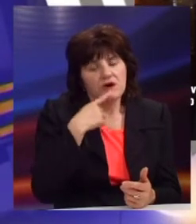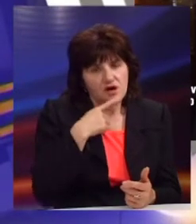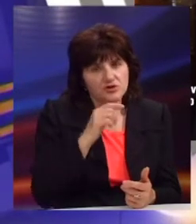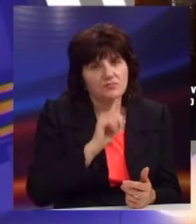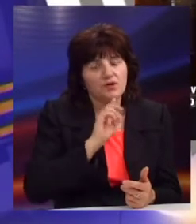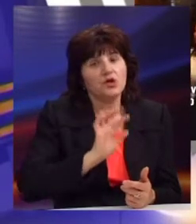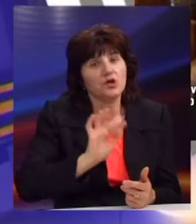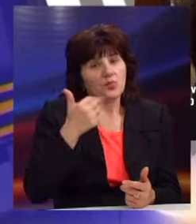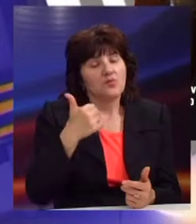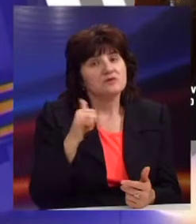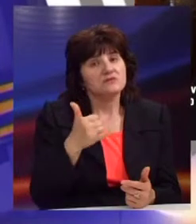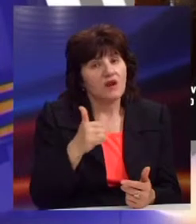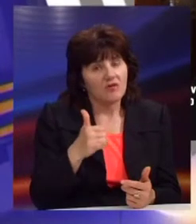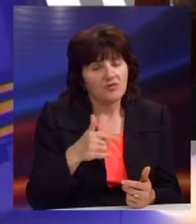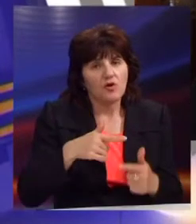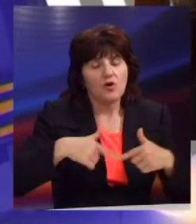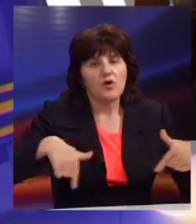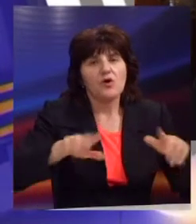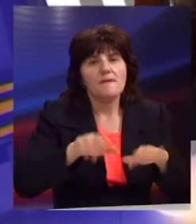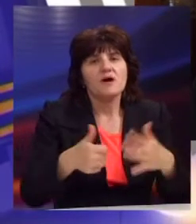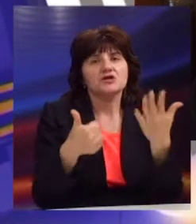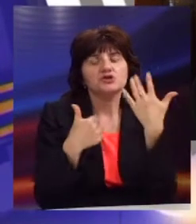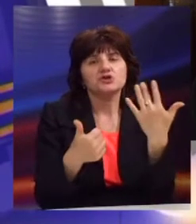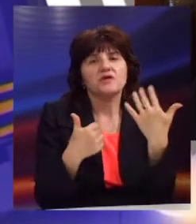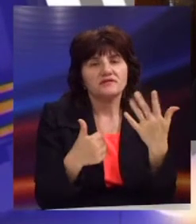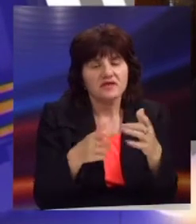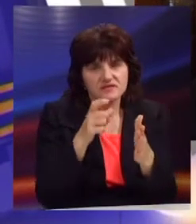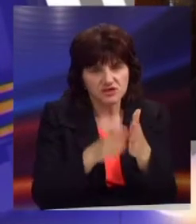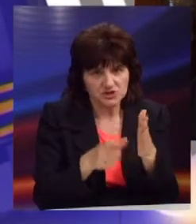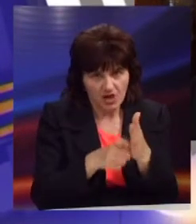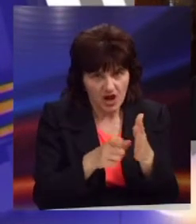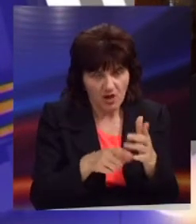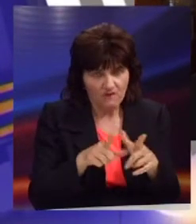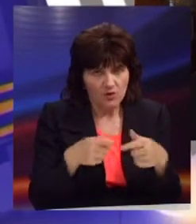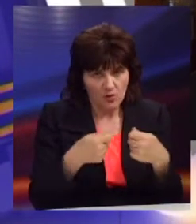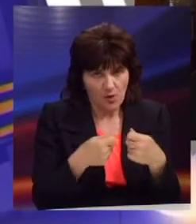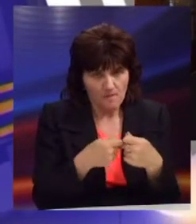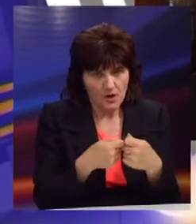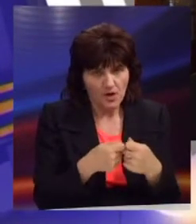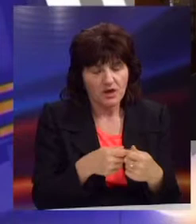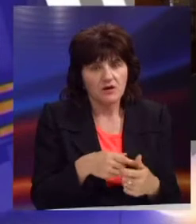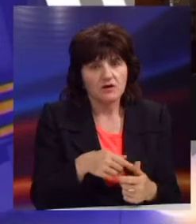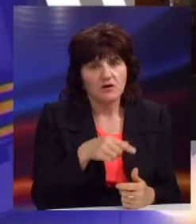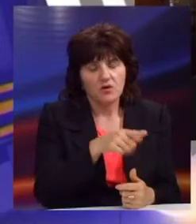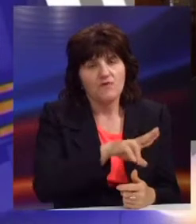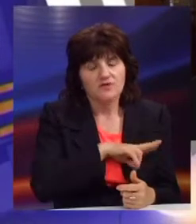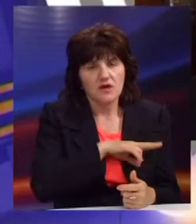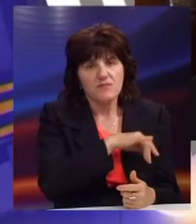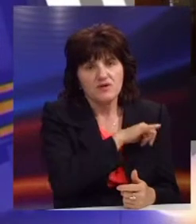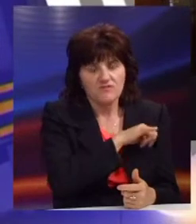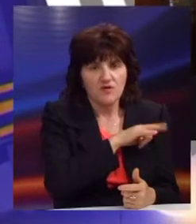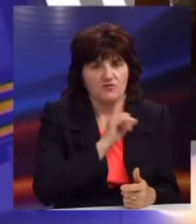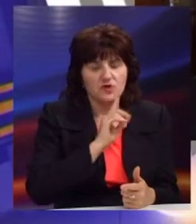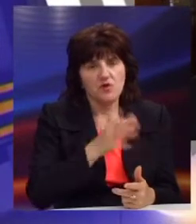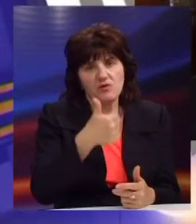arányszámot. A kamaránknak 60 tagja van, és ebből a 60 tagból 20 vajdasági. Itt viszont már egyharmadát képezi